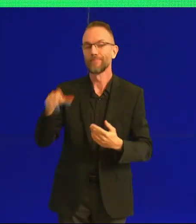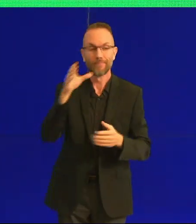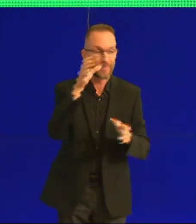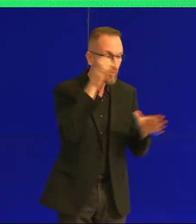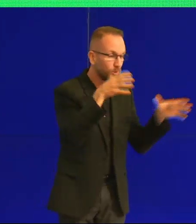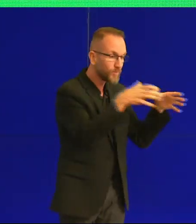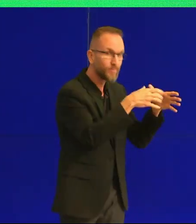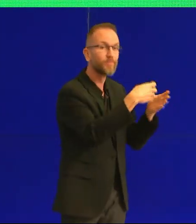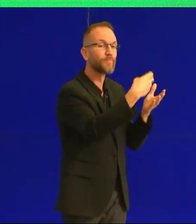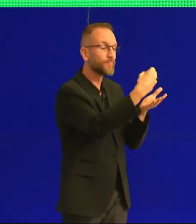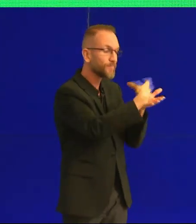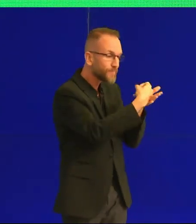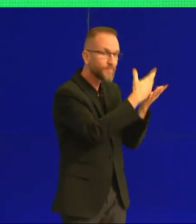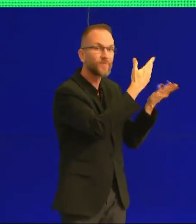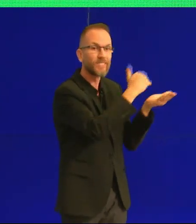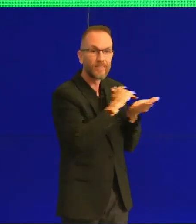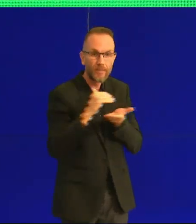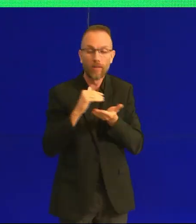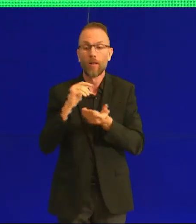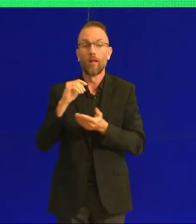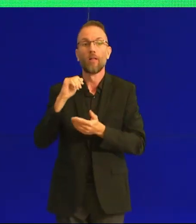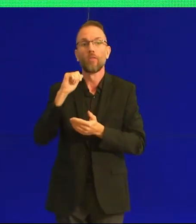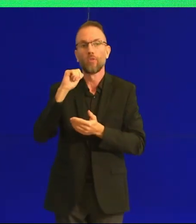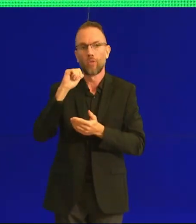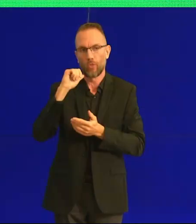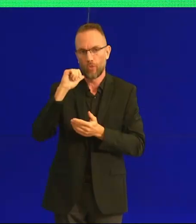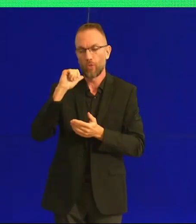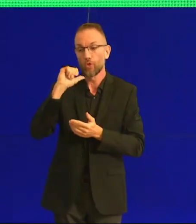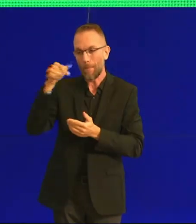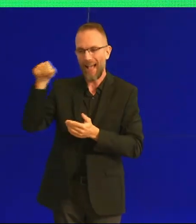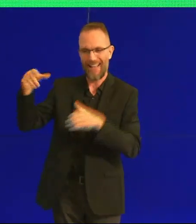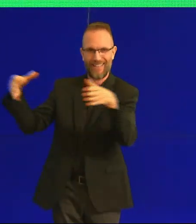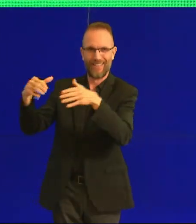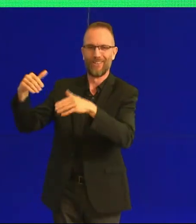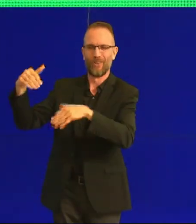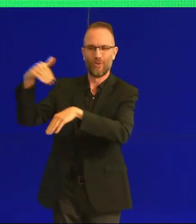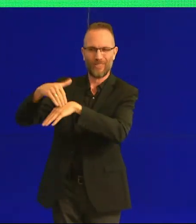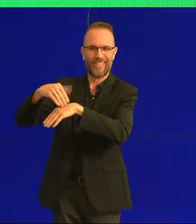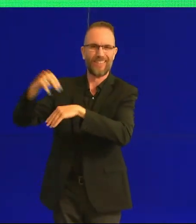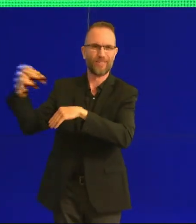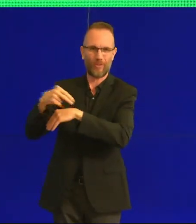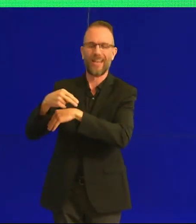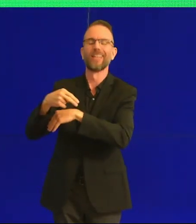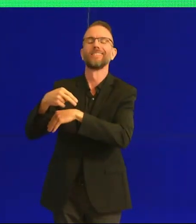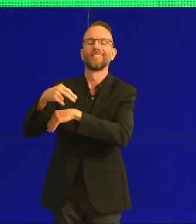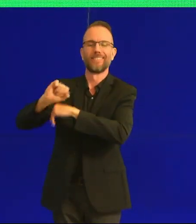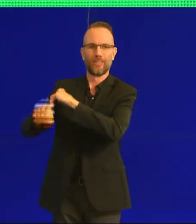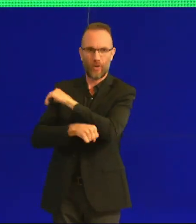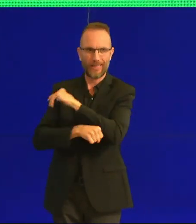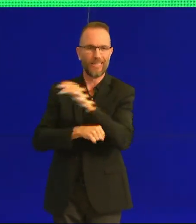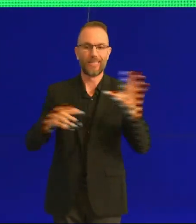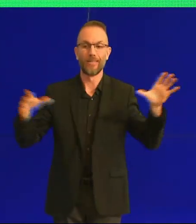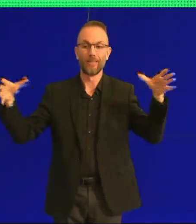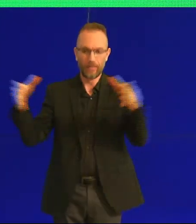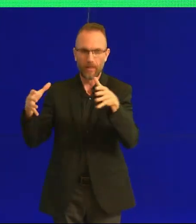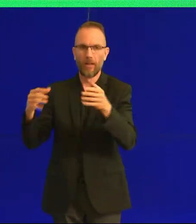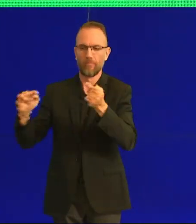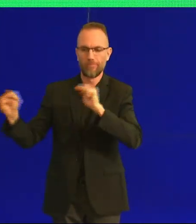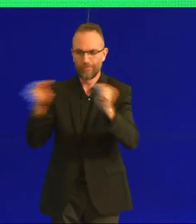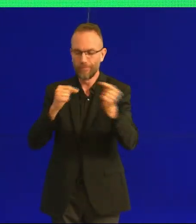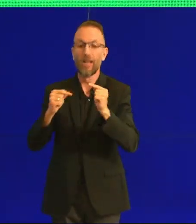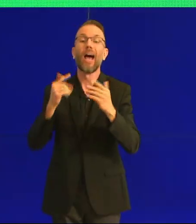qui sont attendus pour demain mais bien entendu nous reviendrons pour répondre au mieux à vos questions par rapport au suivi de la situation